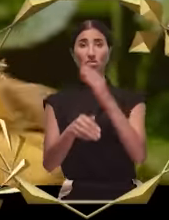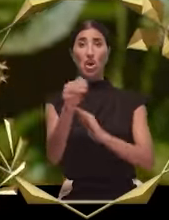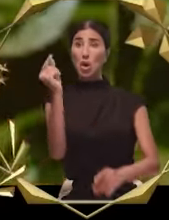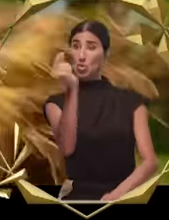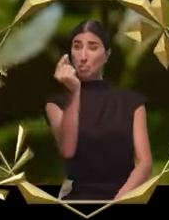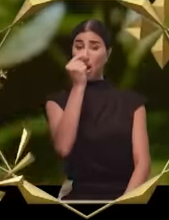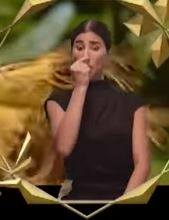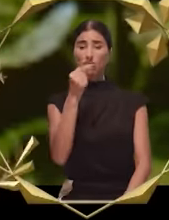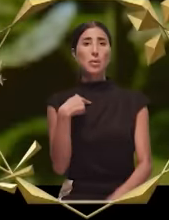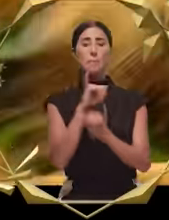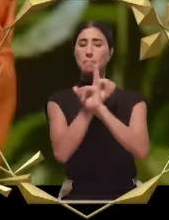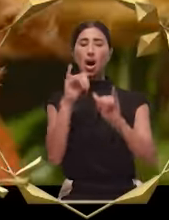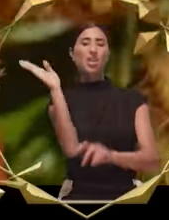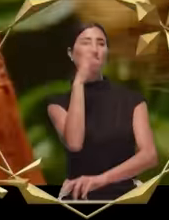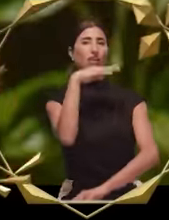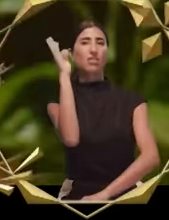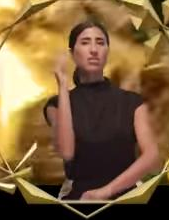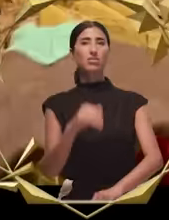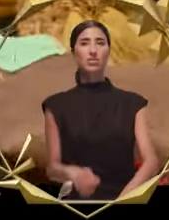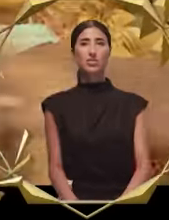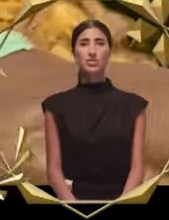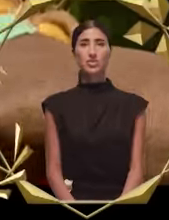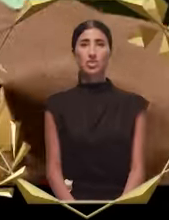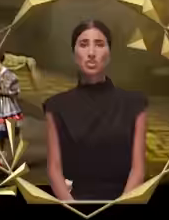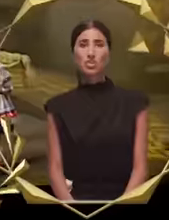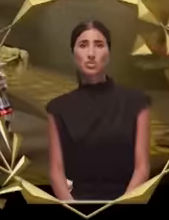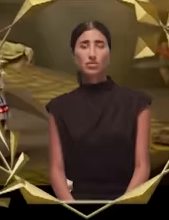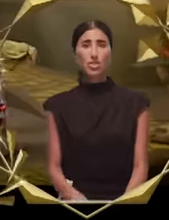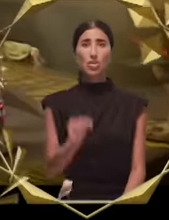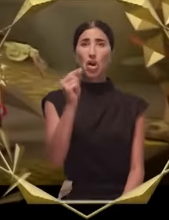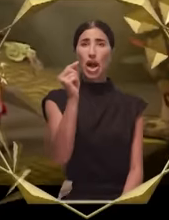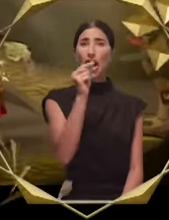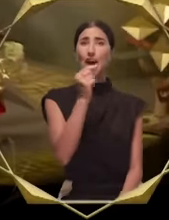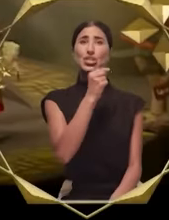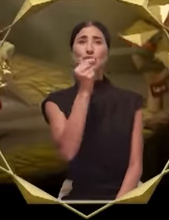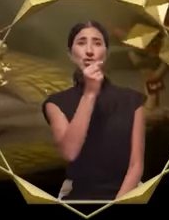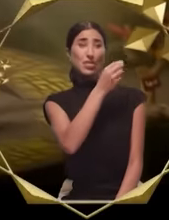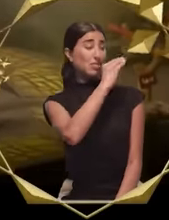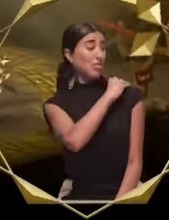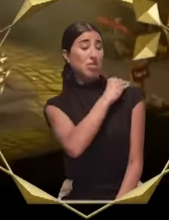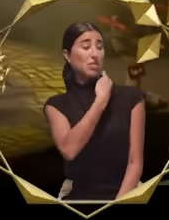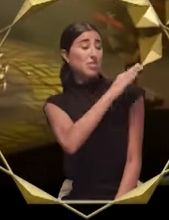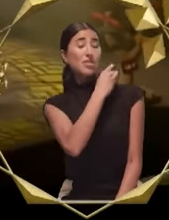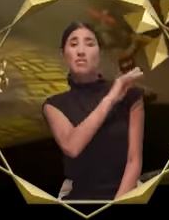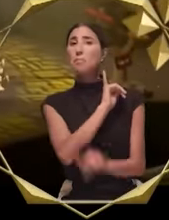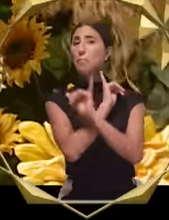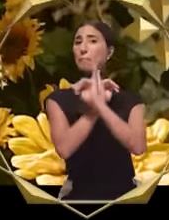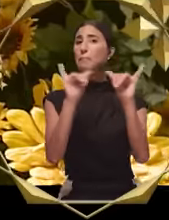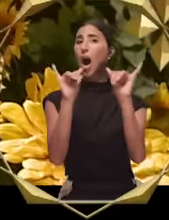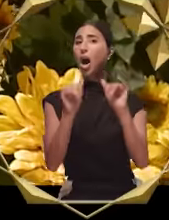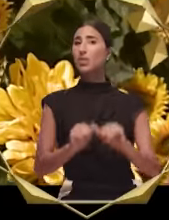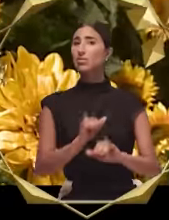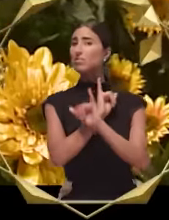تزن ذبابة على أنفي لا أقول حتى كش، وتقف عصفورة على كتفي،